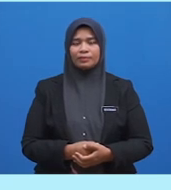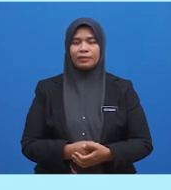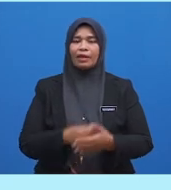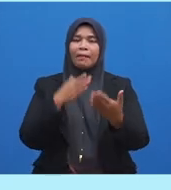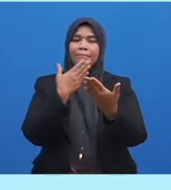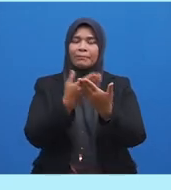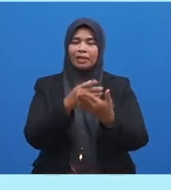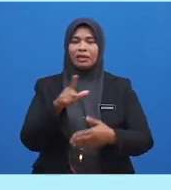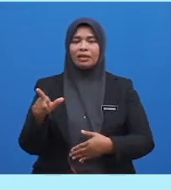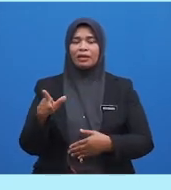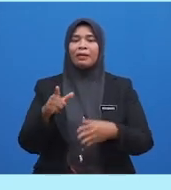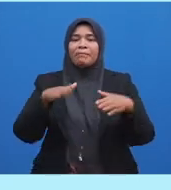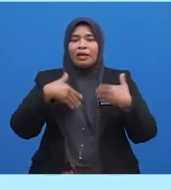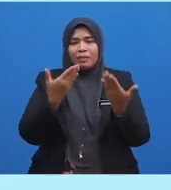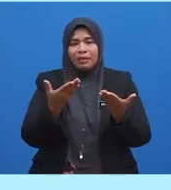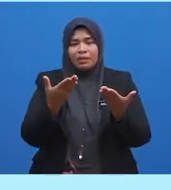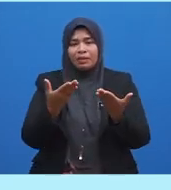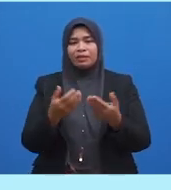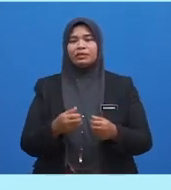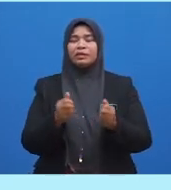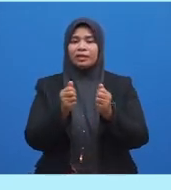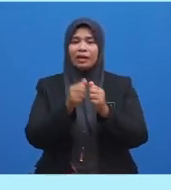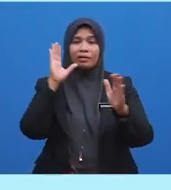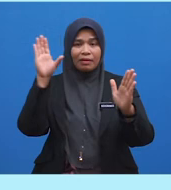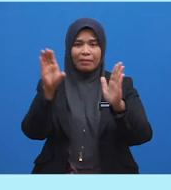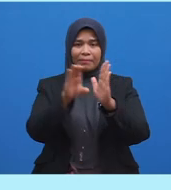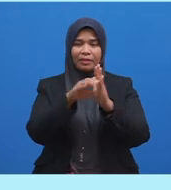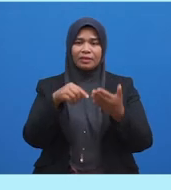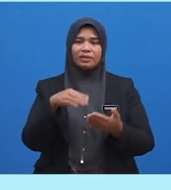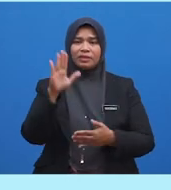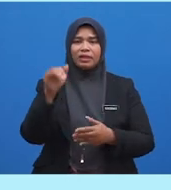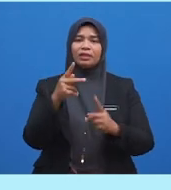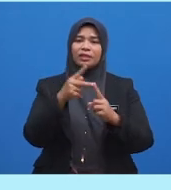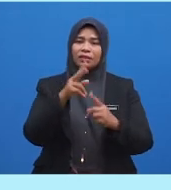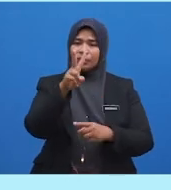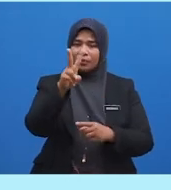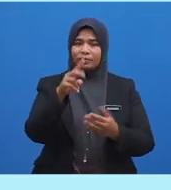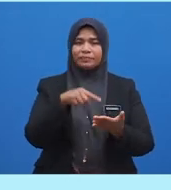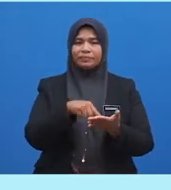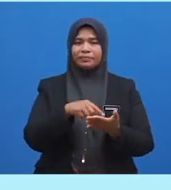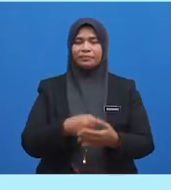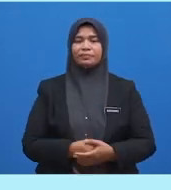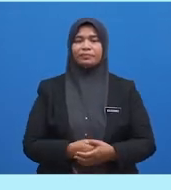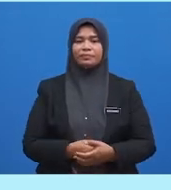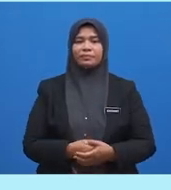Hai Baiklah Bagaimana pula dengan gambar yang kedua ini